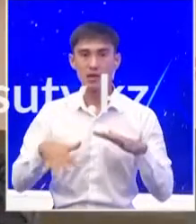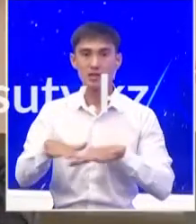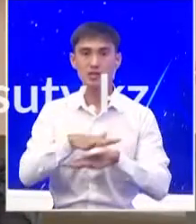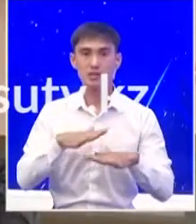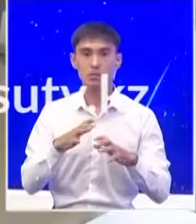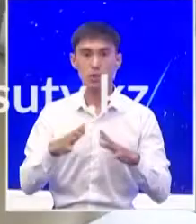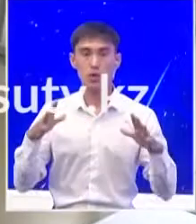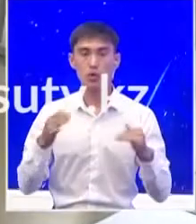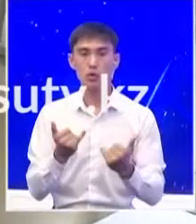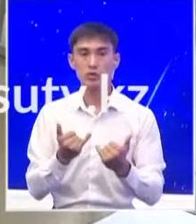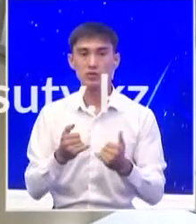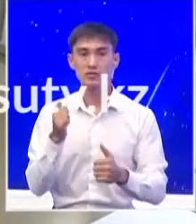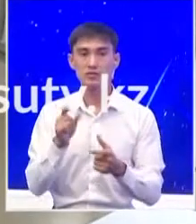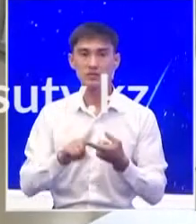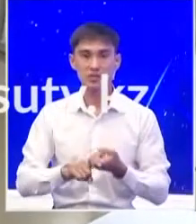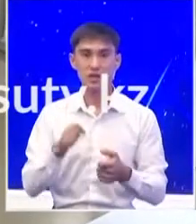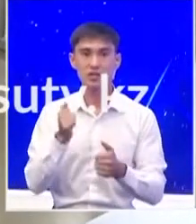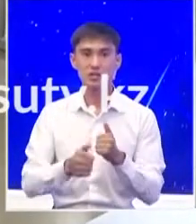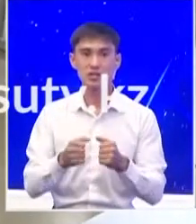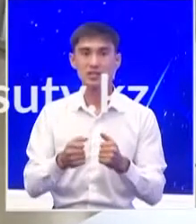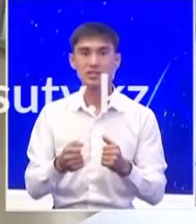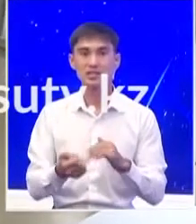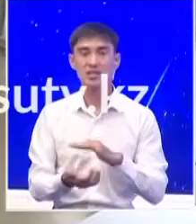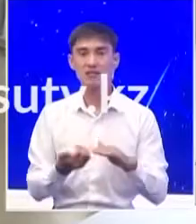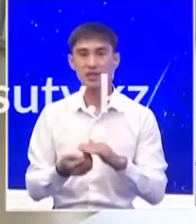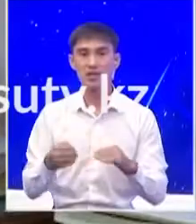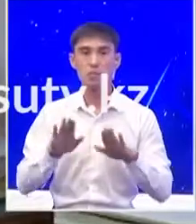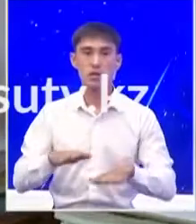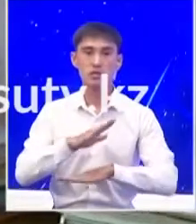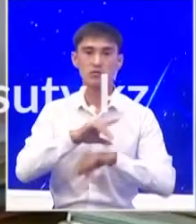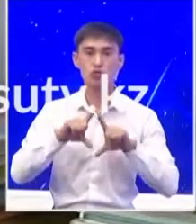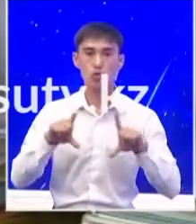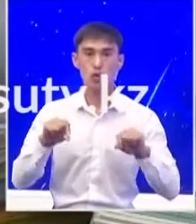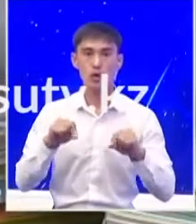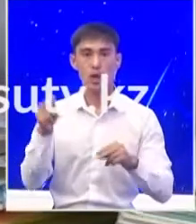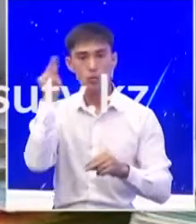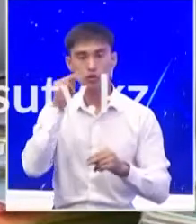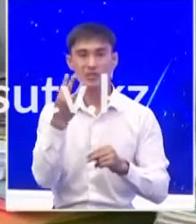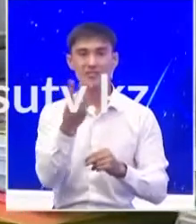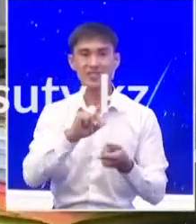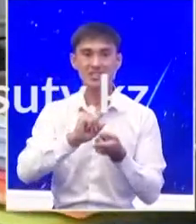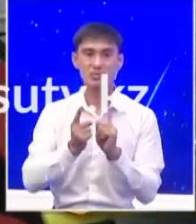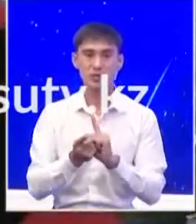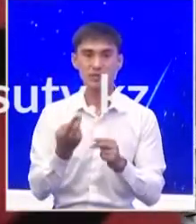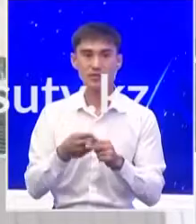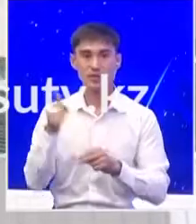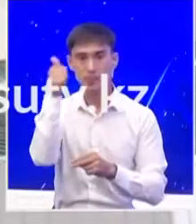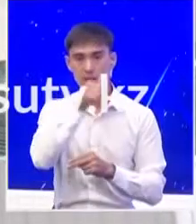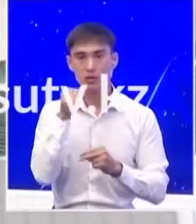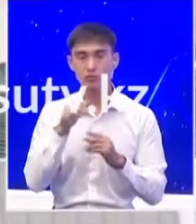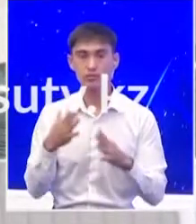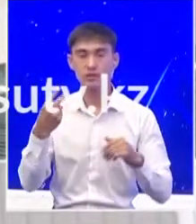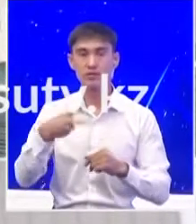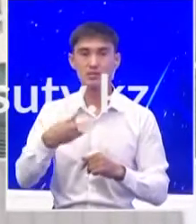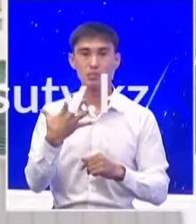зоне агломерации, ежегодно фиксируется дефицит мест в школах. Обучение ведется в 3 смены. Соответственно, в этом году началось возведение 25